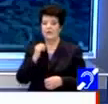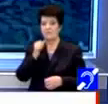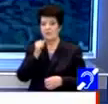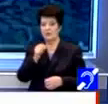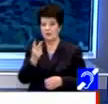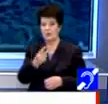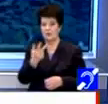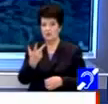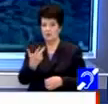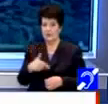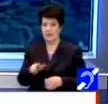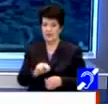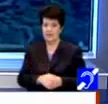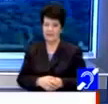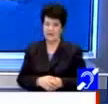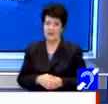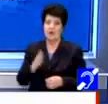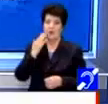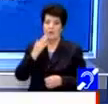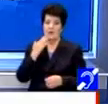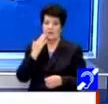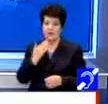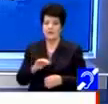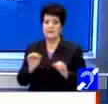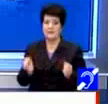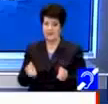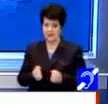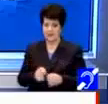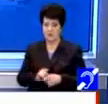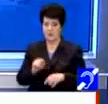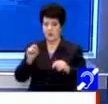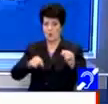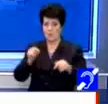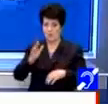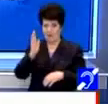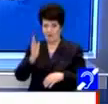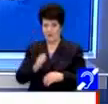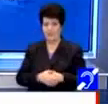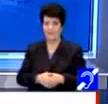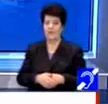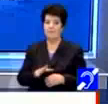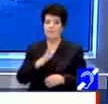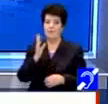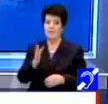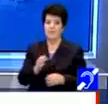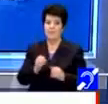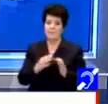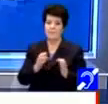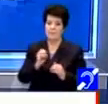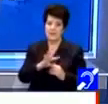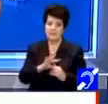va indica 23 de grade. Și în România se răcește simțitor și se anunță ploi. Maximele vor oscila între